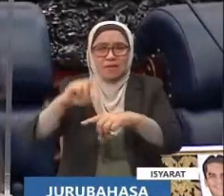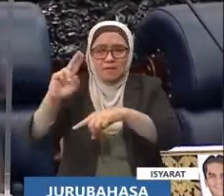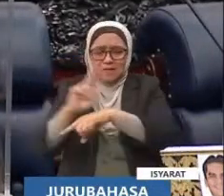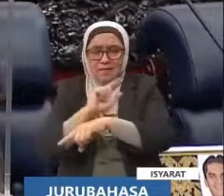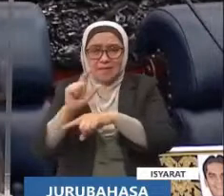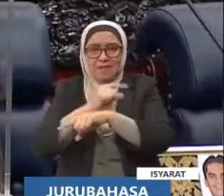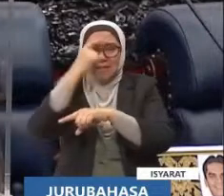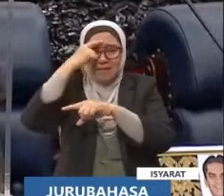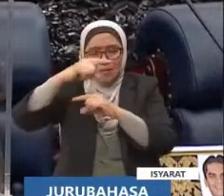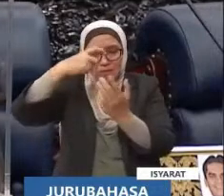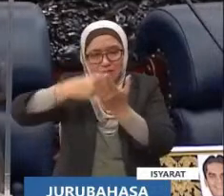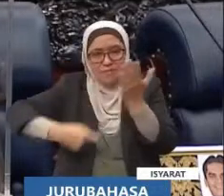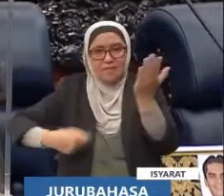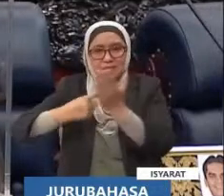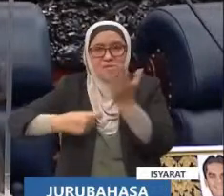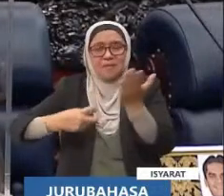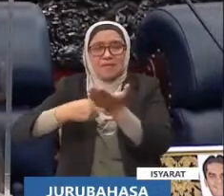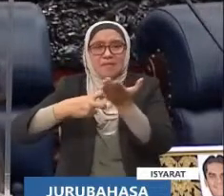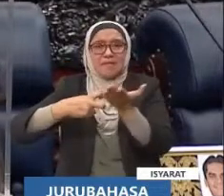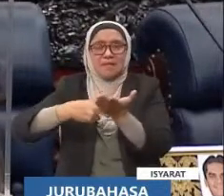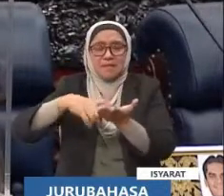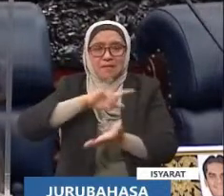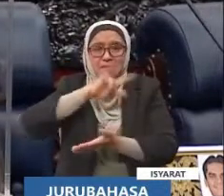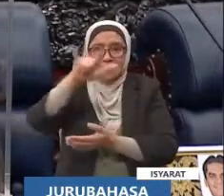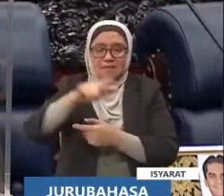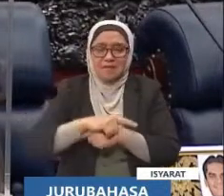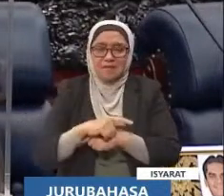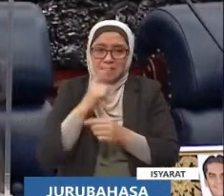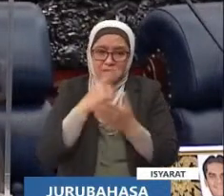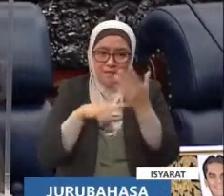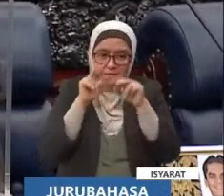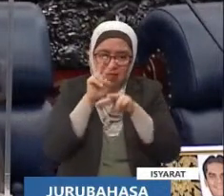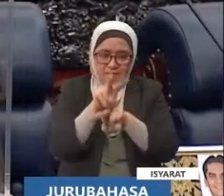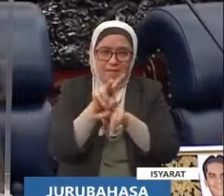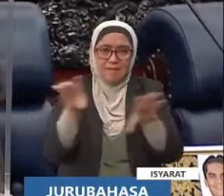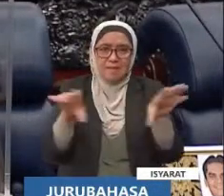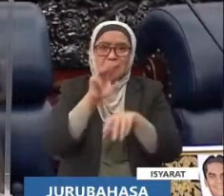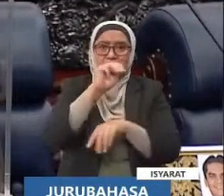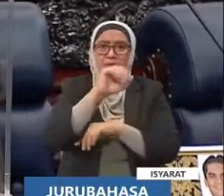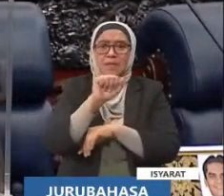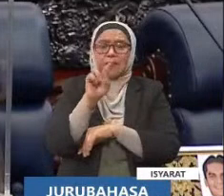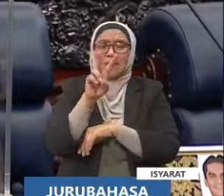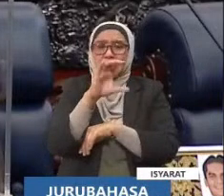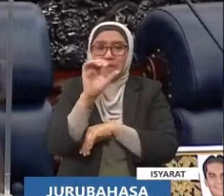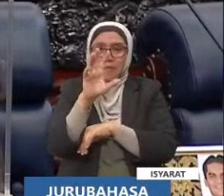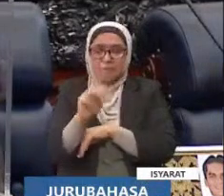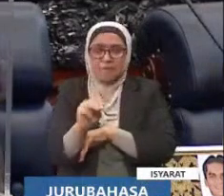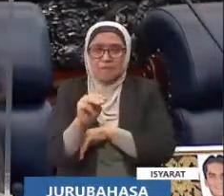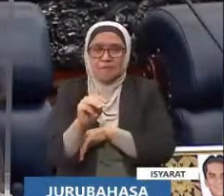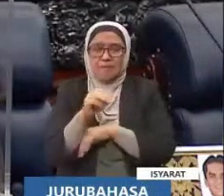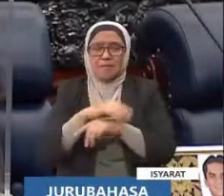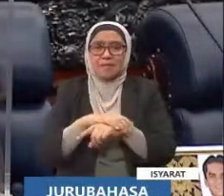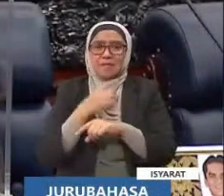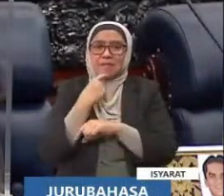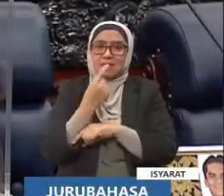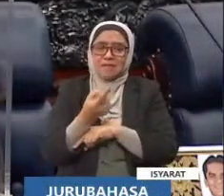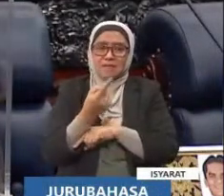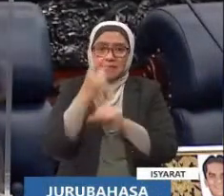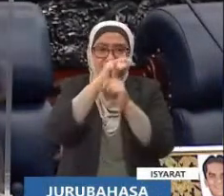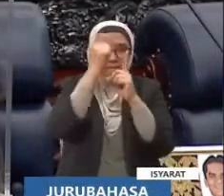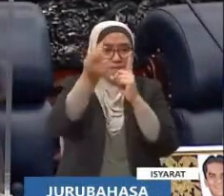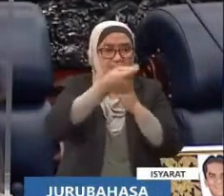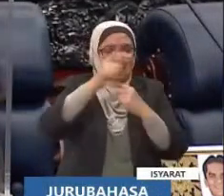berdasarkan pemantauan pemantauan dilakukan oleh mafhum pada 27 Oktober tarif penerbangan antara dua hingga delapan